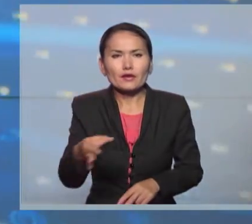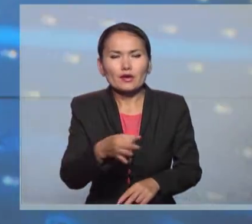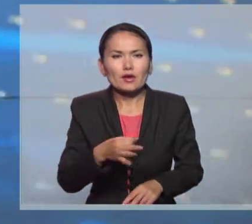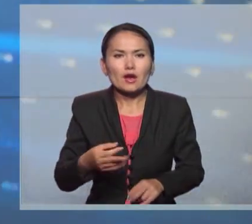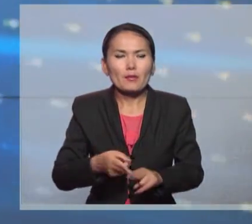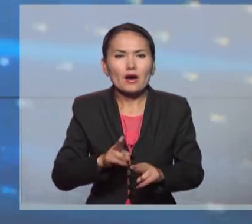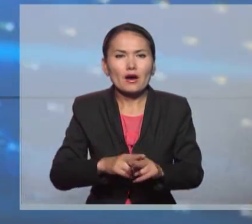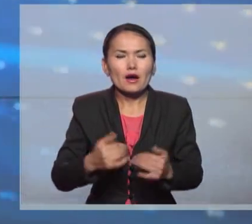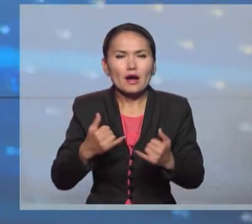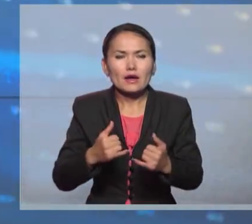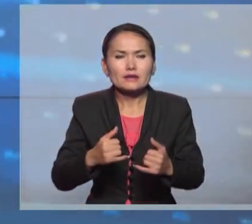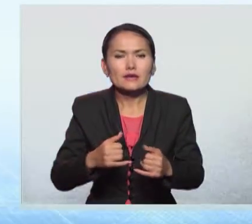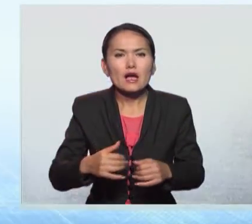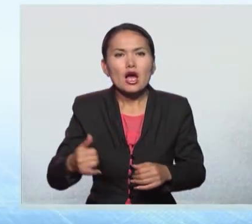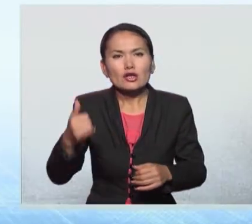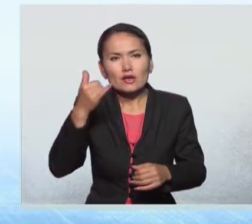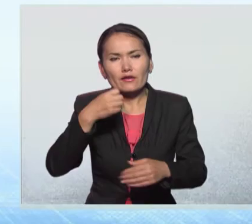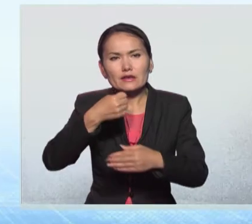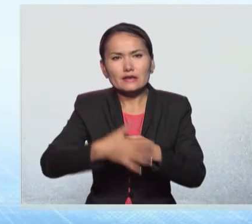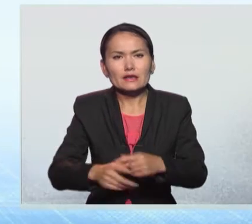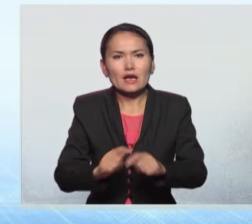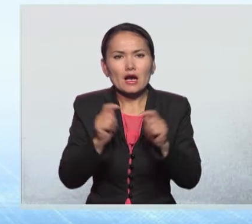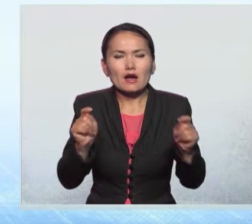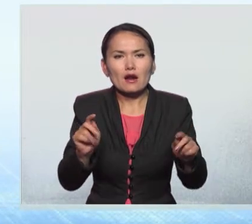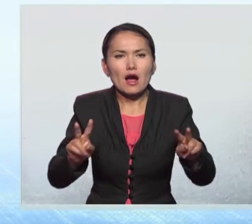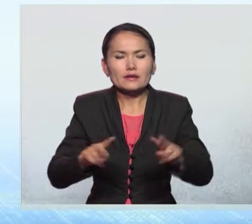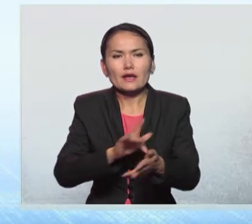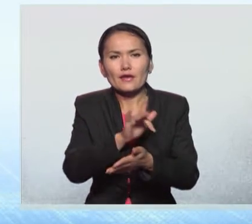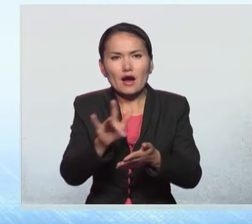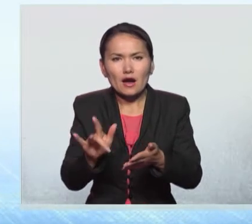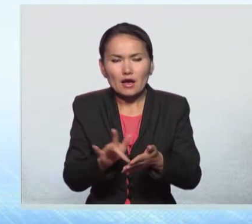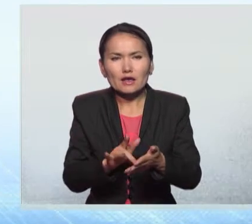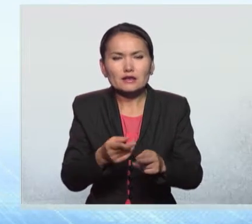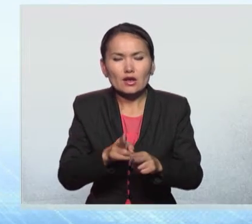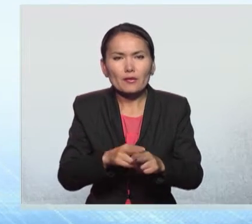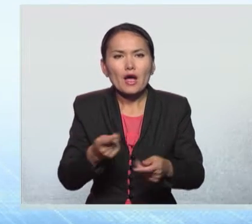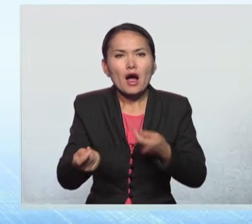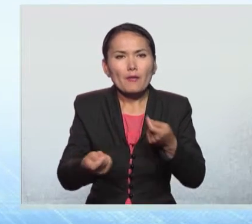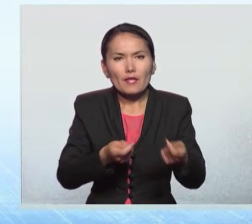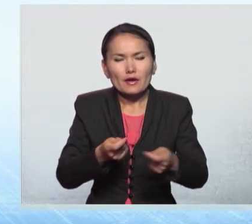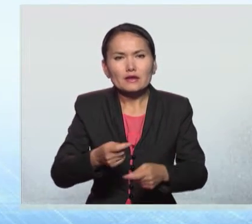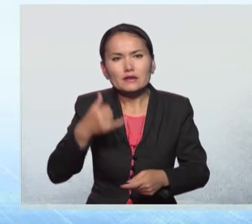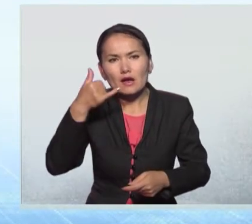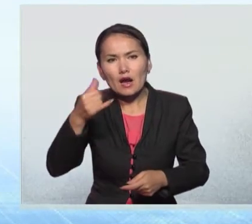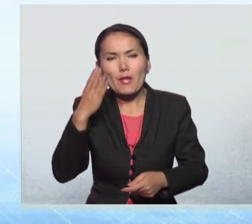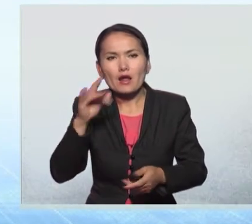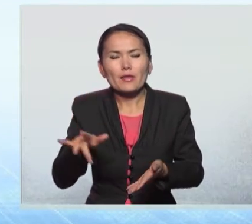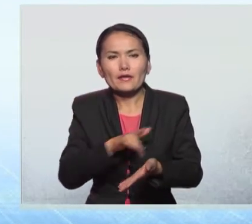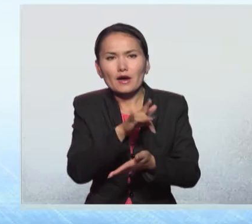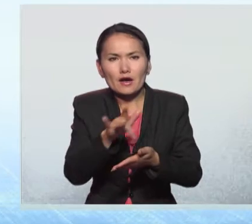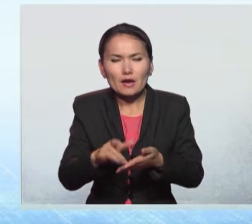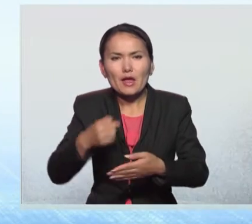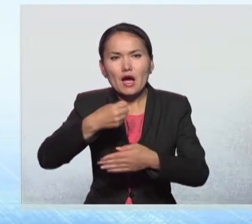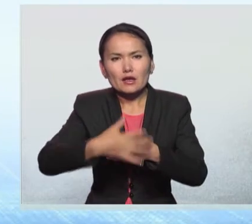байланысты шұғыл жел ашылды. Селден зардап шеккен азаматтар Астанадағы дағдарыс жағдайларын басқару орталығына және Алматыдағы төтенше